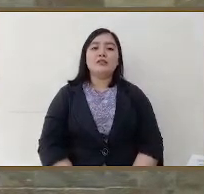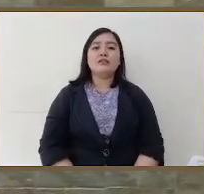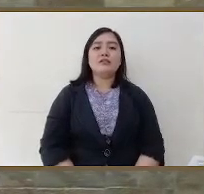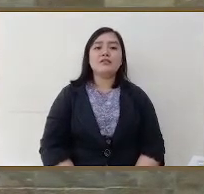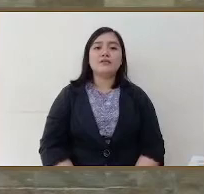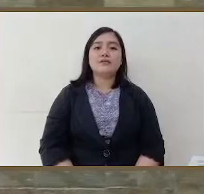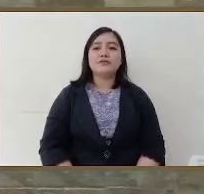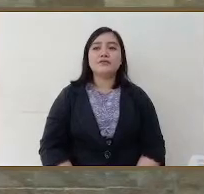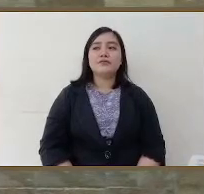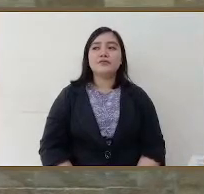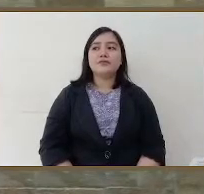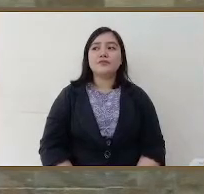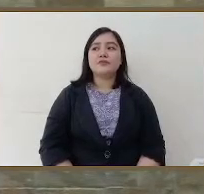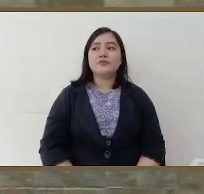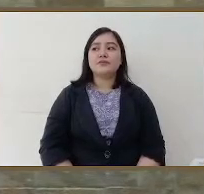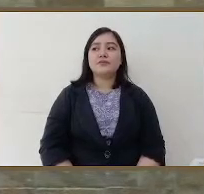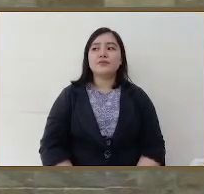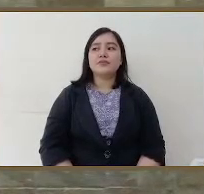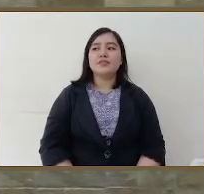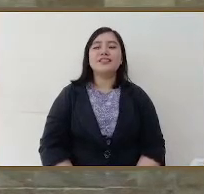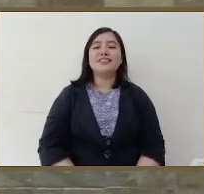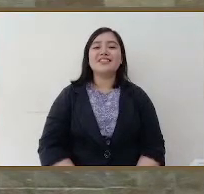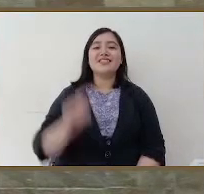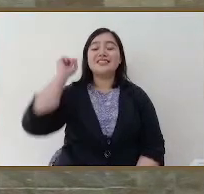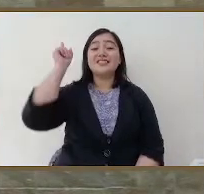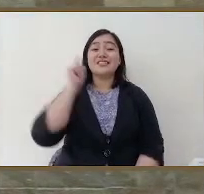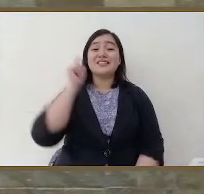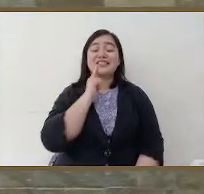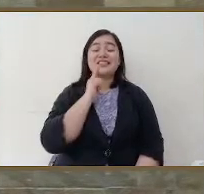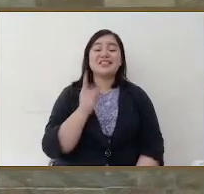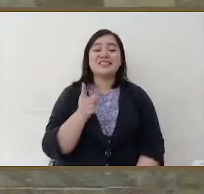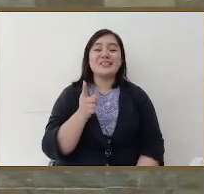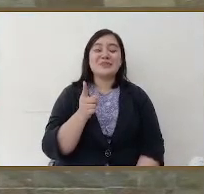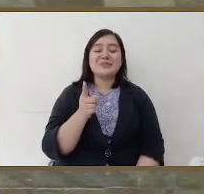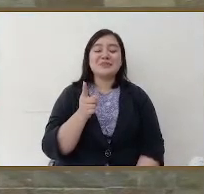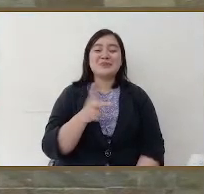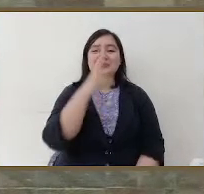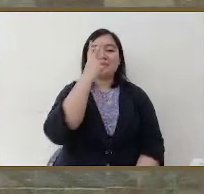Pag sinabing bagay kayo, hindi kayo tao. That's true.